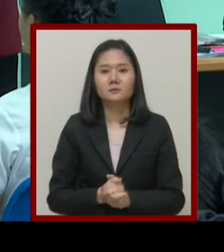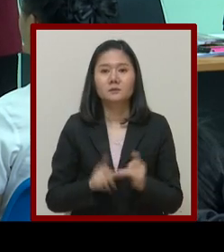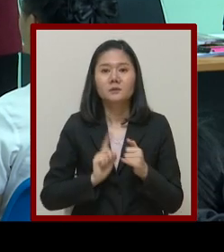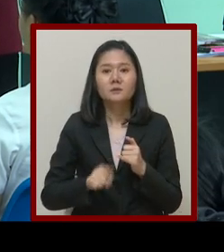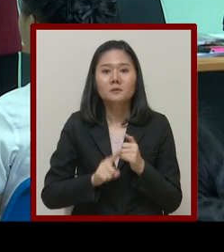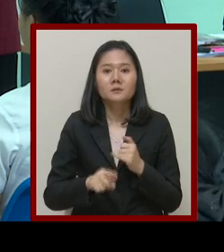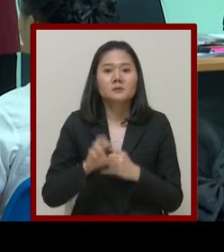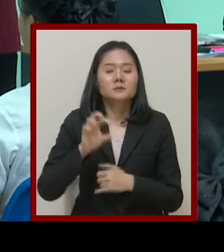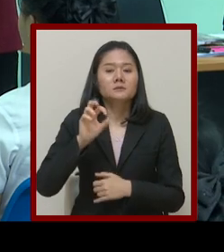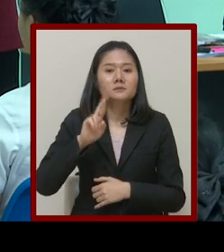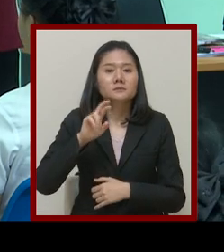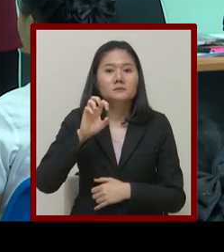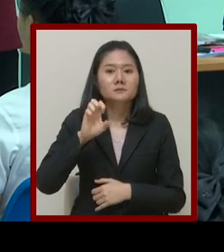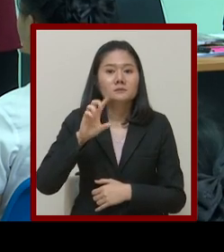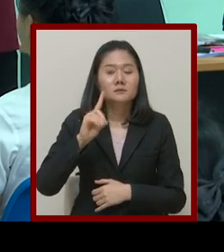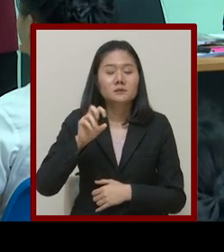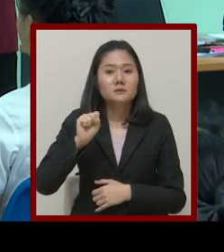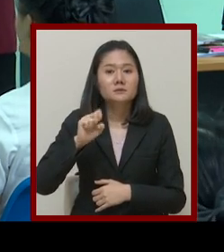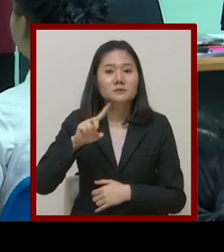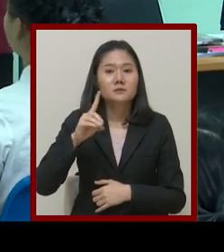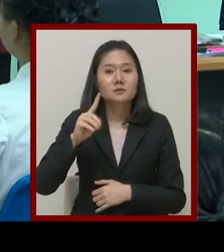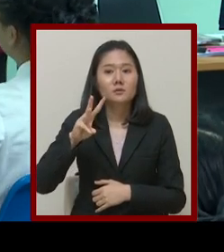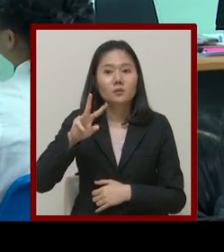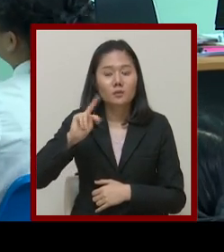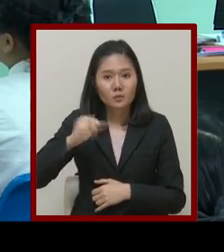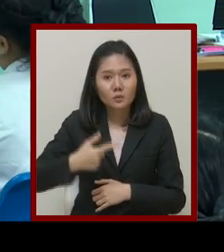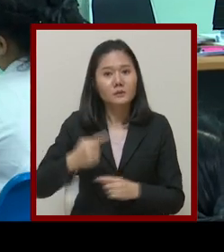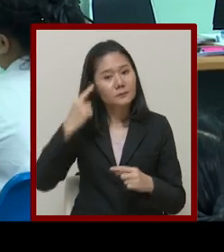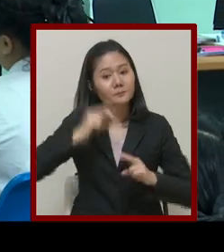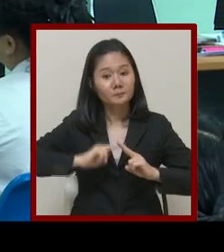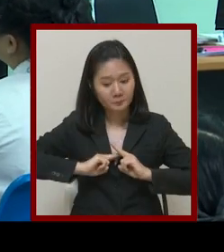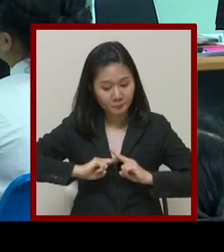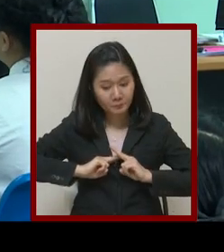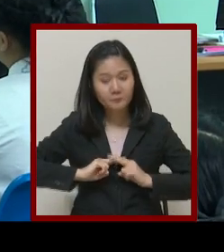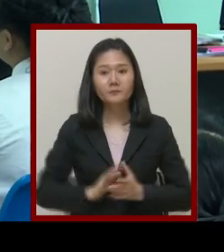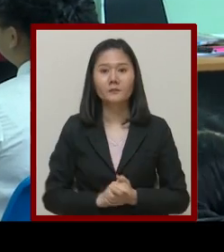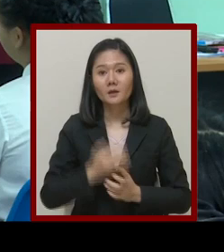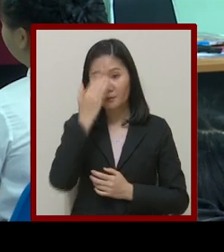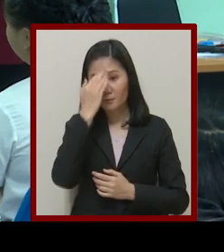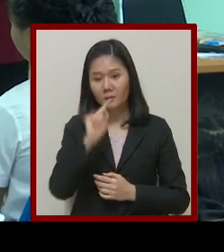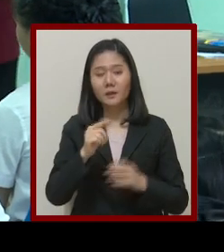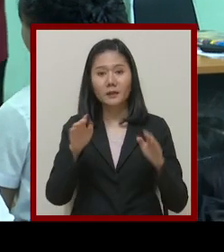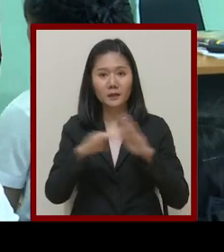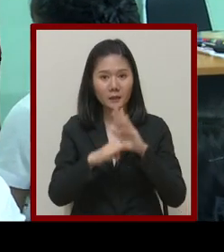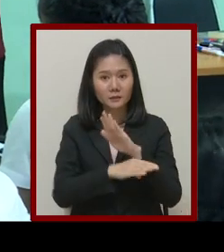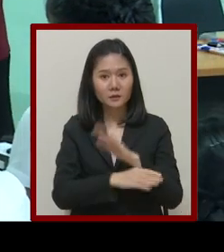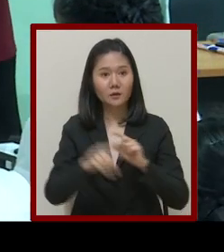อาการริดสีดวงทวารน่ะแต่วิธีการใช้มันค่อนข้างจะเป็นส่วนตัวนิดนึงถูกไหมคะเพราะว่าในกระบวนการในข้อ3เนี่ยบอกว่